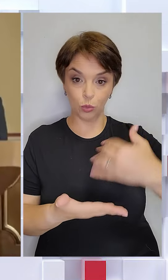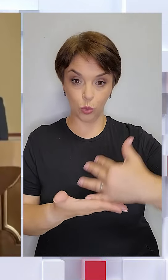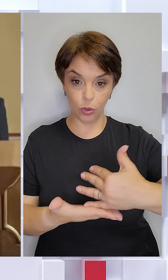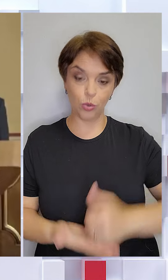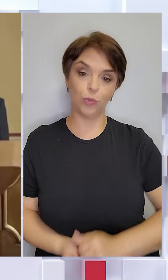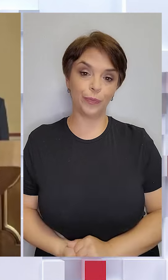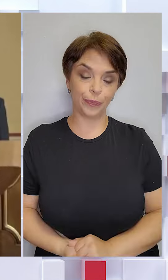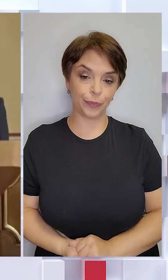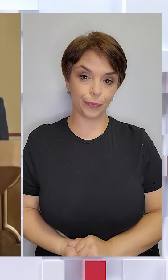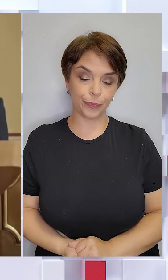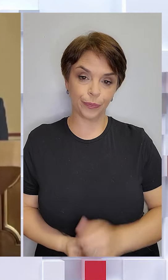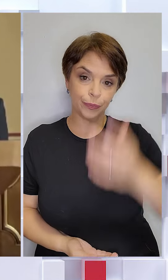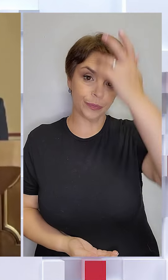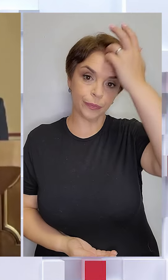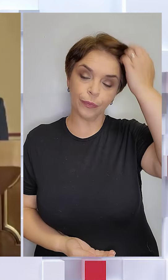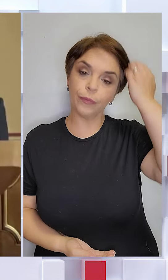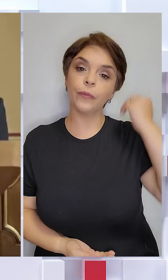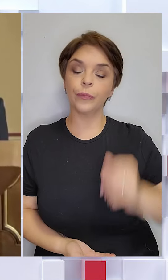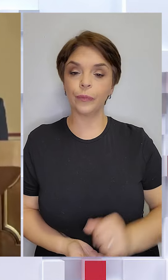столиці.